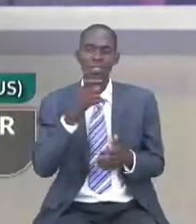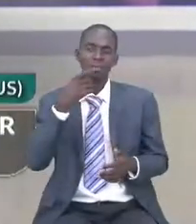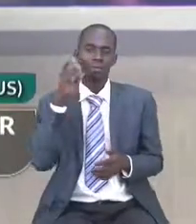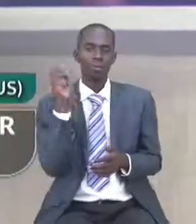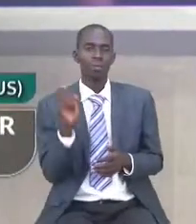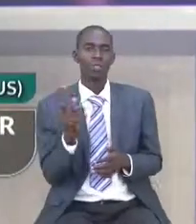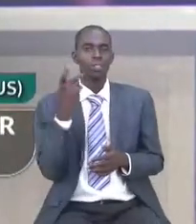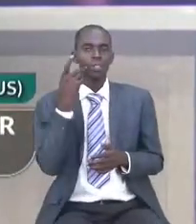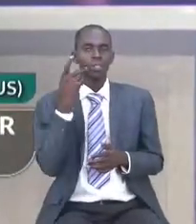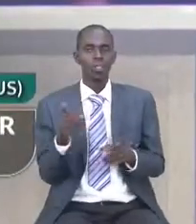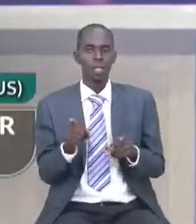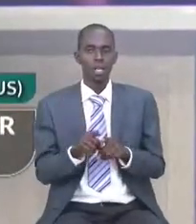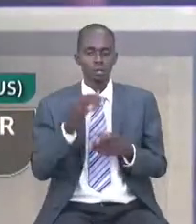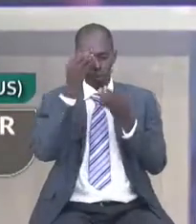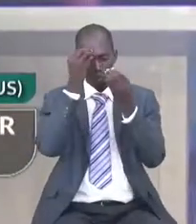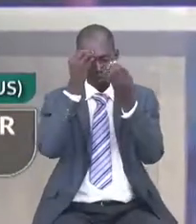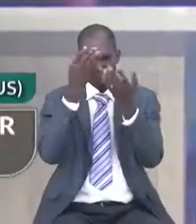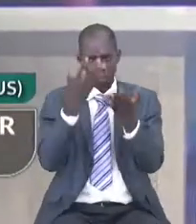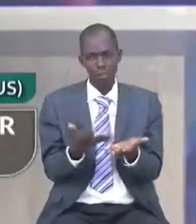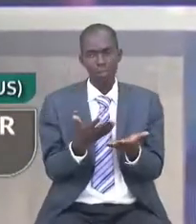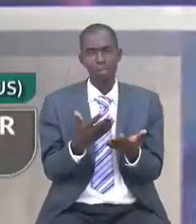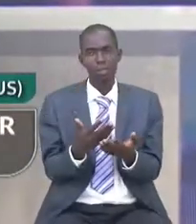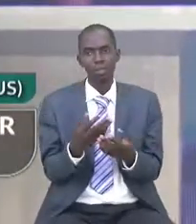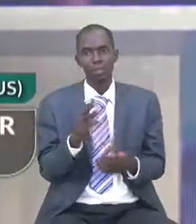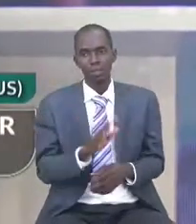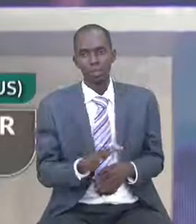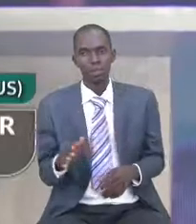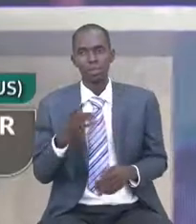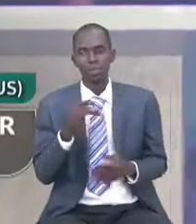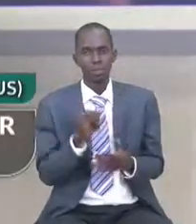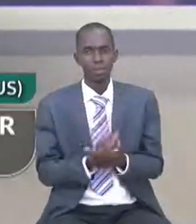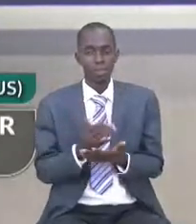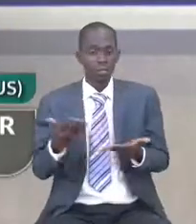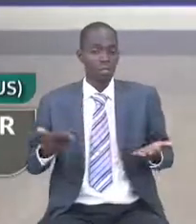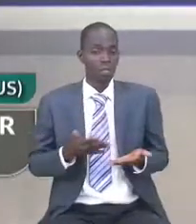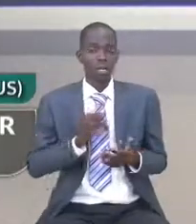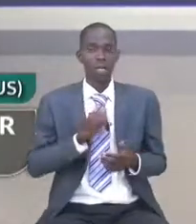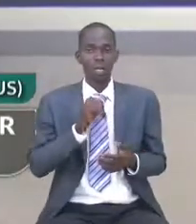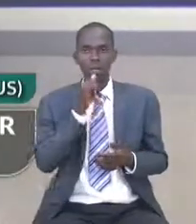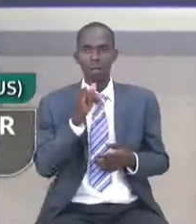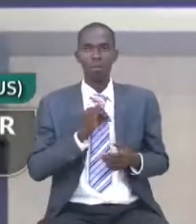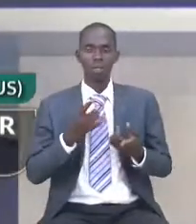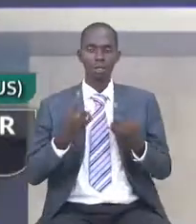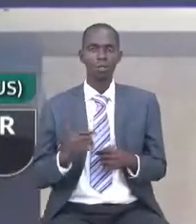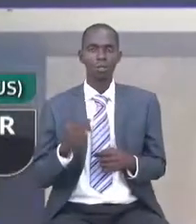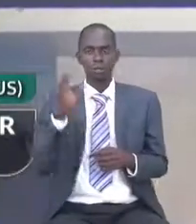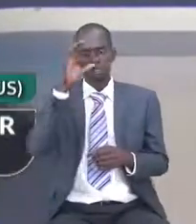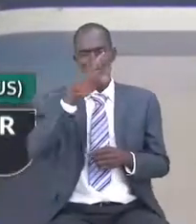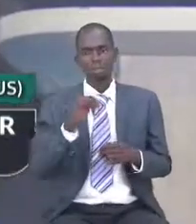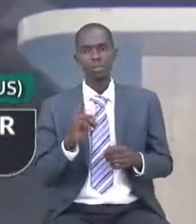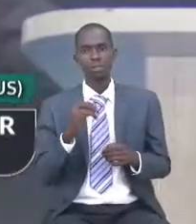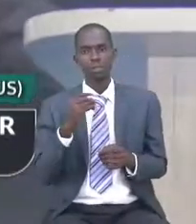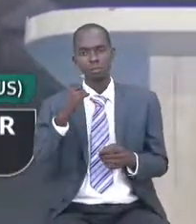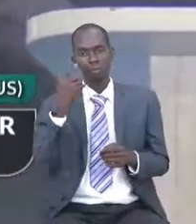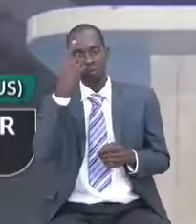chercher le Seigneur. C'est un commandement. Et nous venons comme des enfants obéissants, disant, oui Seigneur, je viens, je